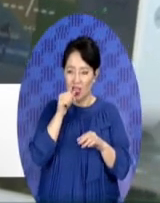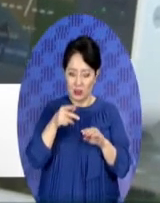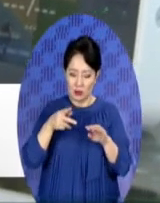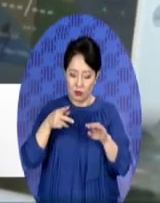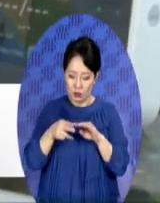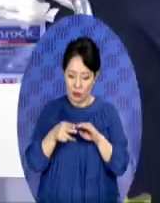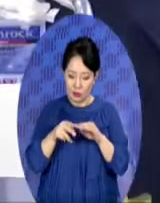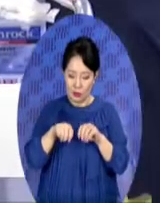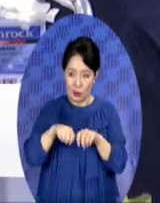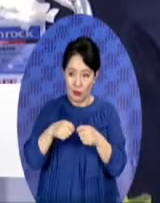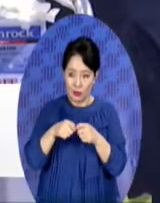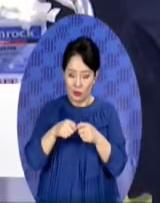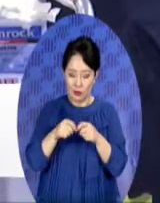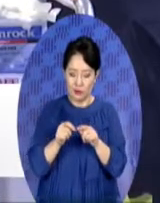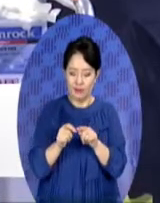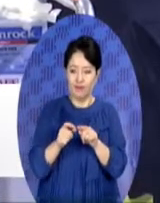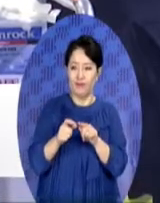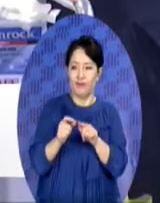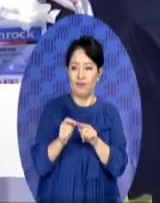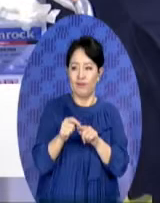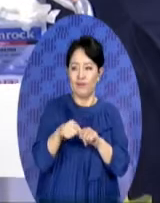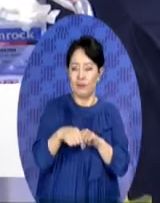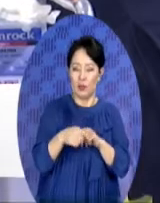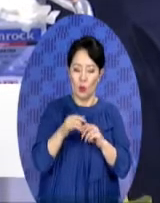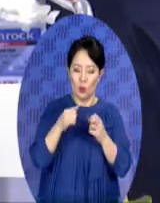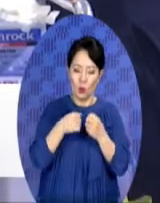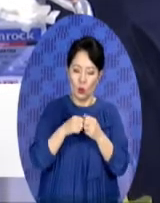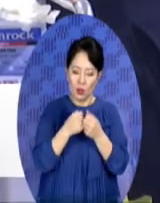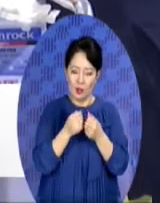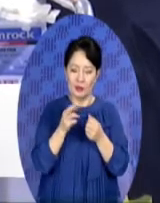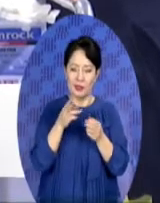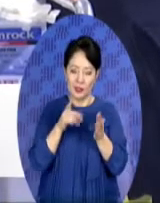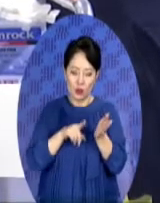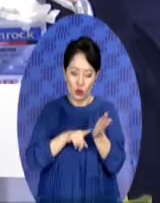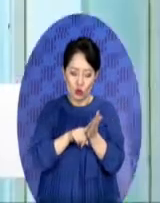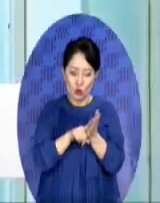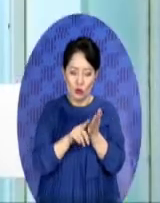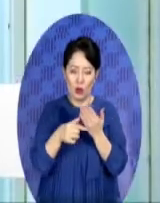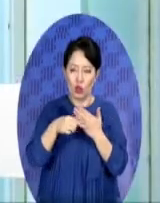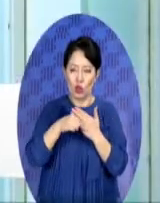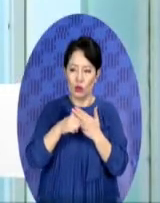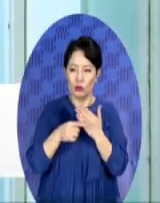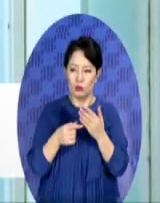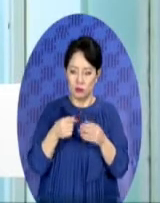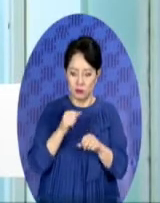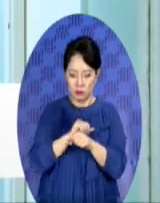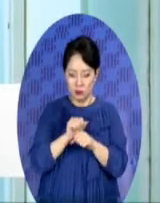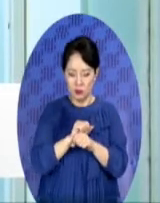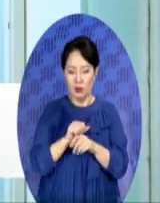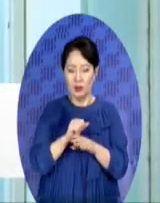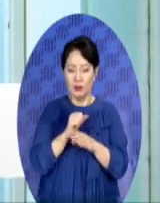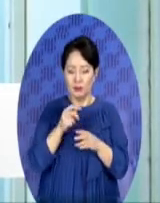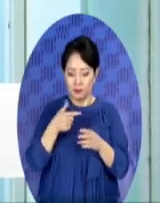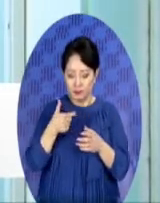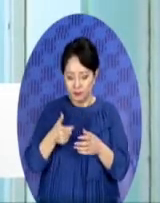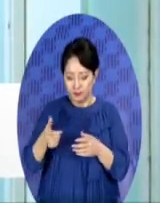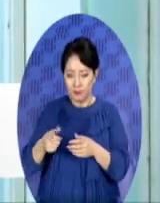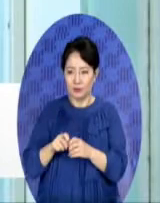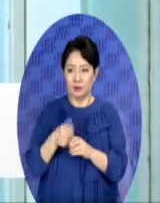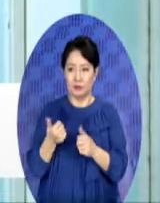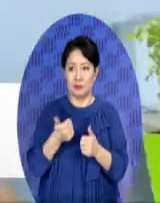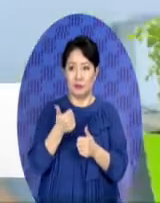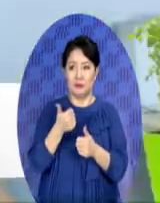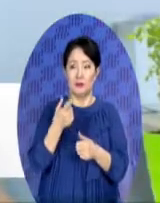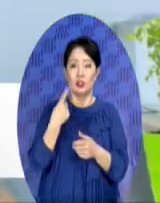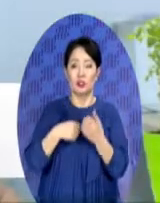хадаасаар бэхлэх, за үе хоорондын гэмтэл бэртлийг ялтас шургаар бэхлэх зэрэг мэс заслын аргуудыг өнгөрөхчөнд шинээр нэвтрүүлсэн